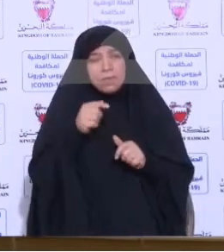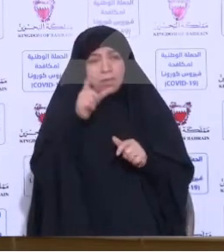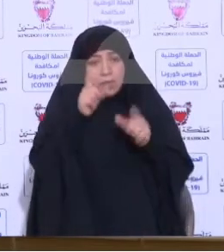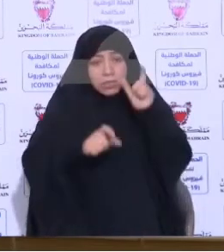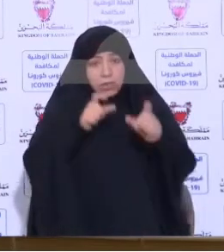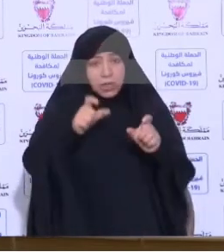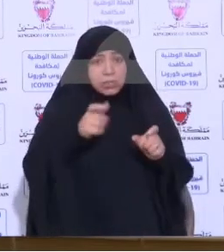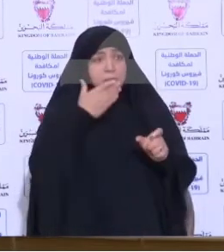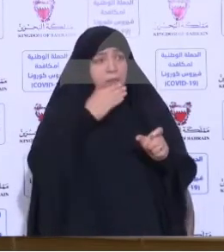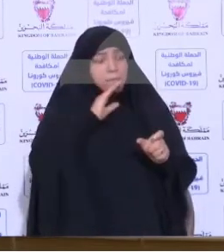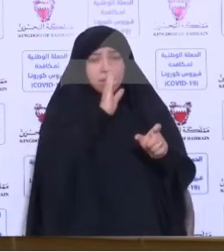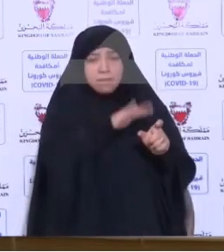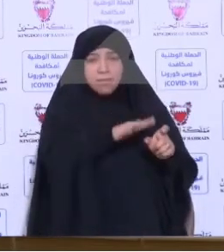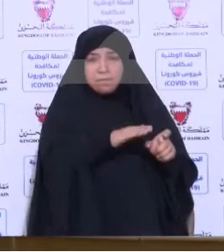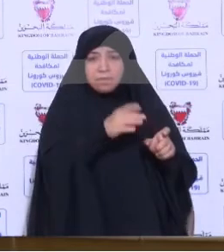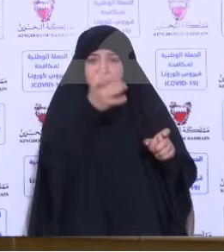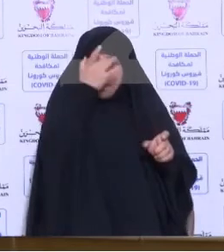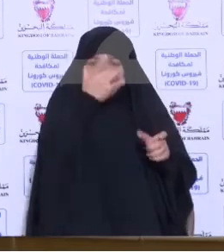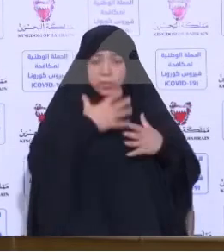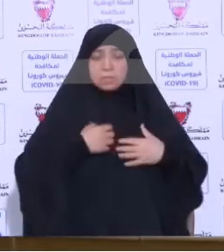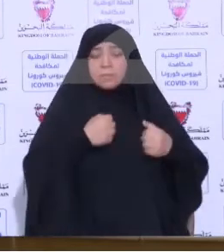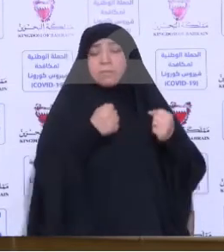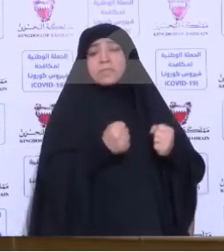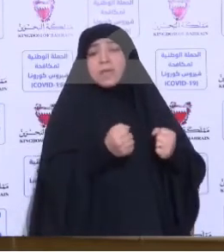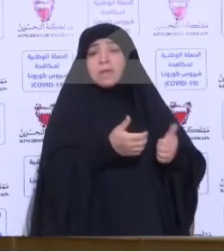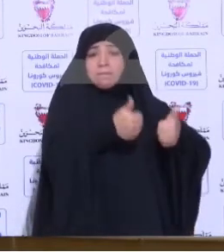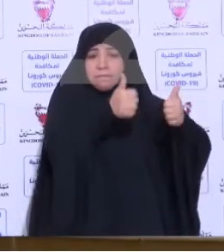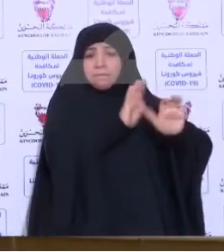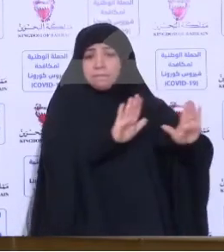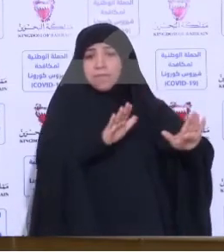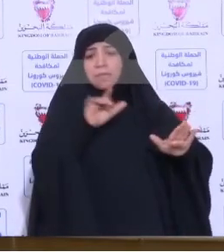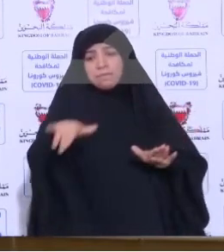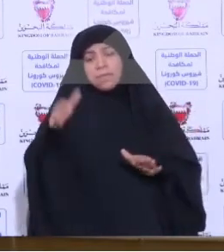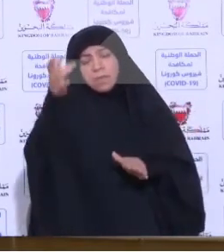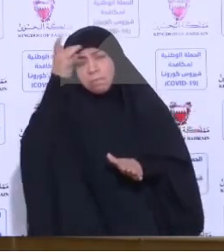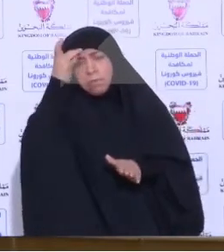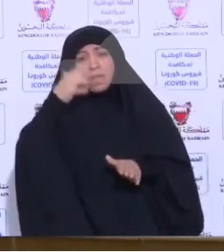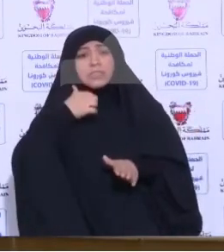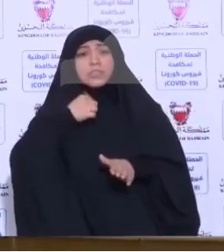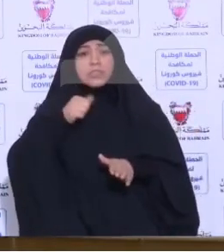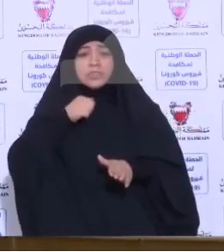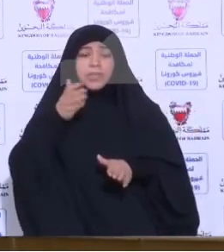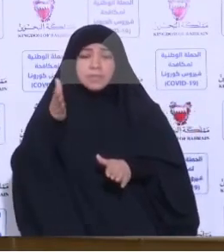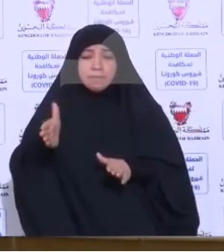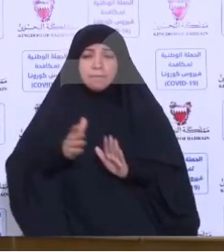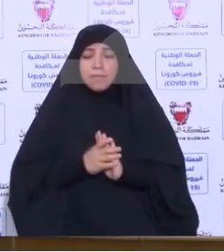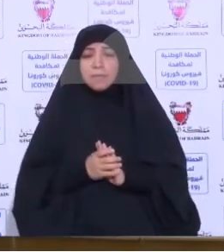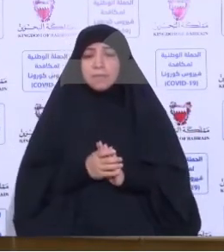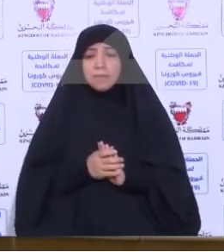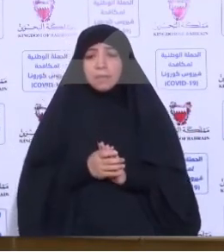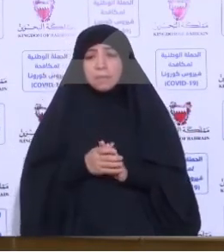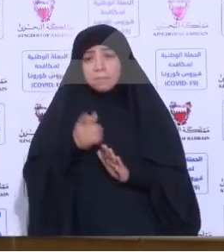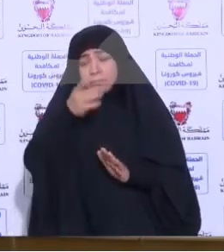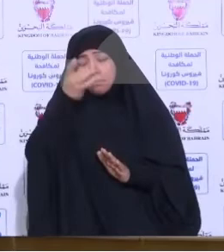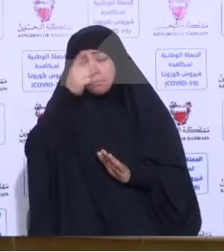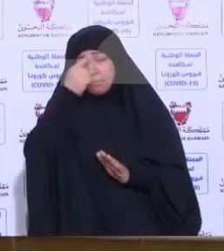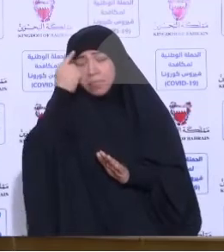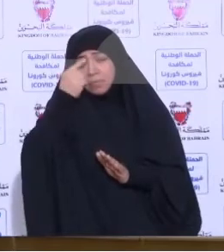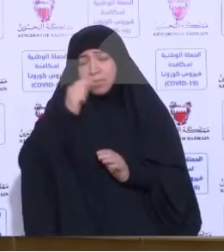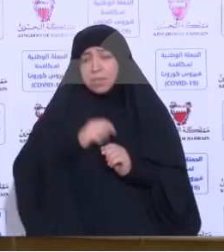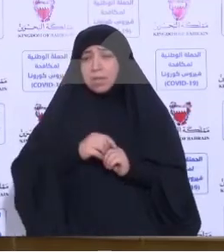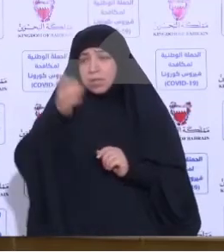التعافي مقارنة بعدد الحالات القائمة الجديدة، حيث أن من الممكن أن تكون بدرجة